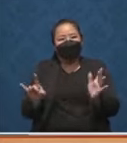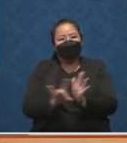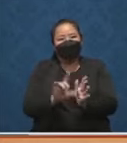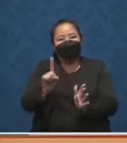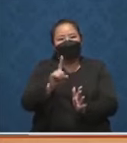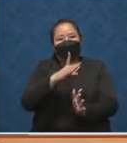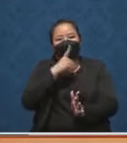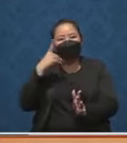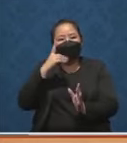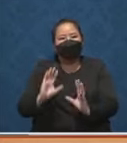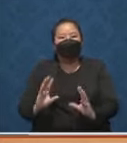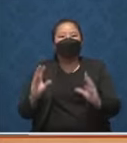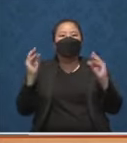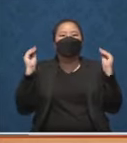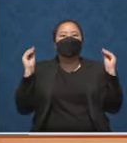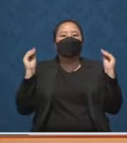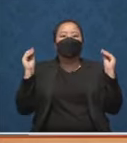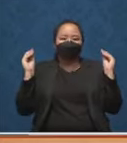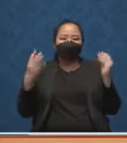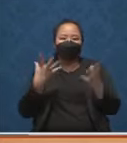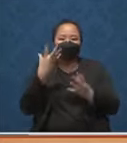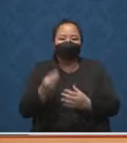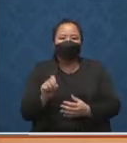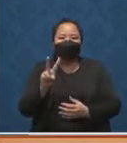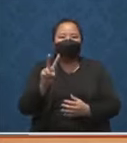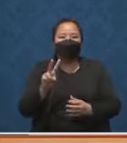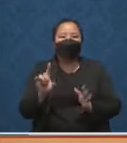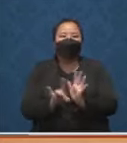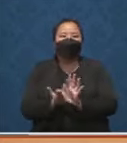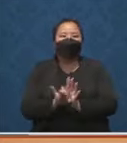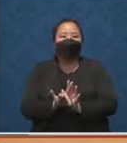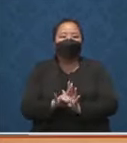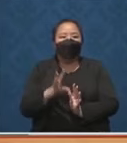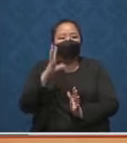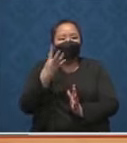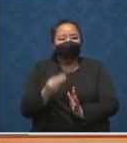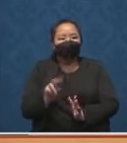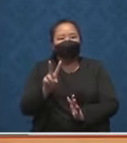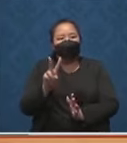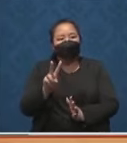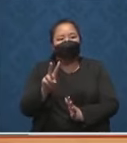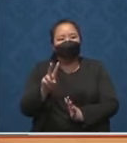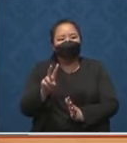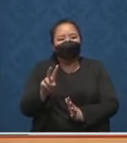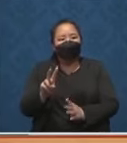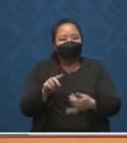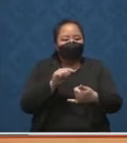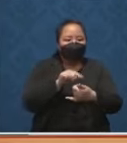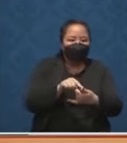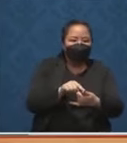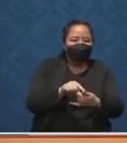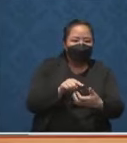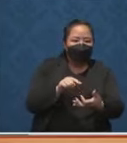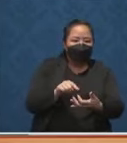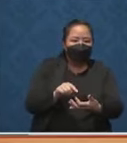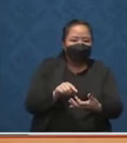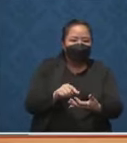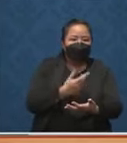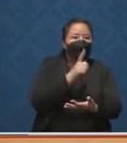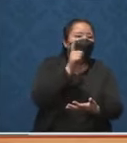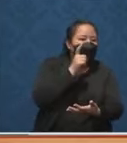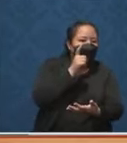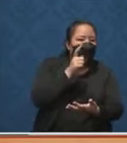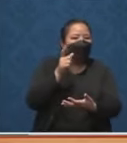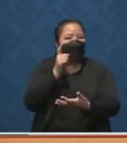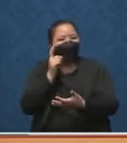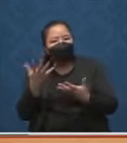ยู่ดีก็จะเหลือ2รายอยู่ดีซึ่งจะเหลือ2รายที่อาจจะรายหนึ่งใหญ่รายหนึ่งไม่ได้ใหญ่เท่านะครับการแข่งขันก็อา